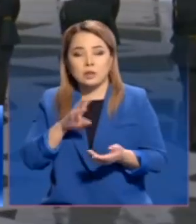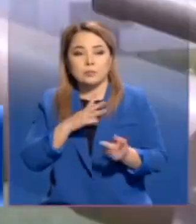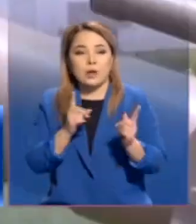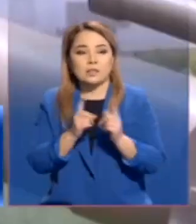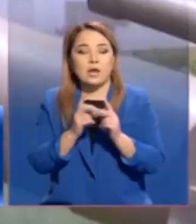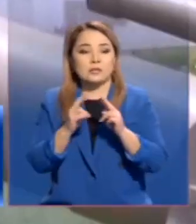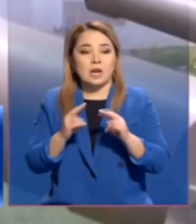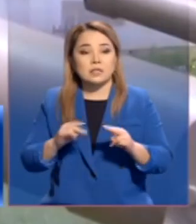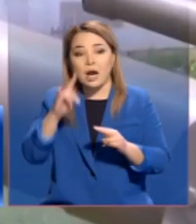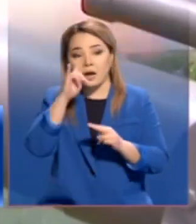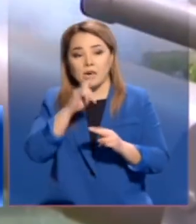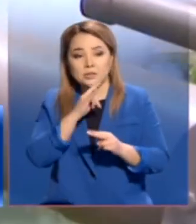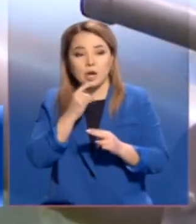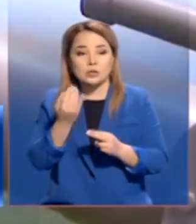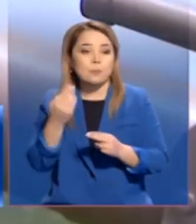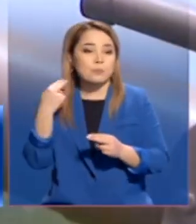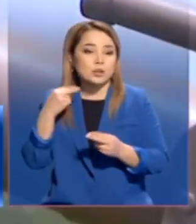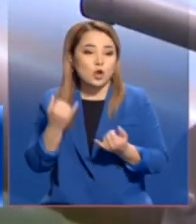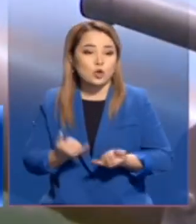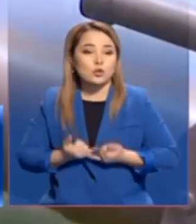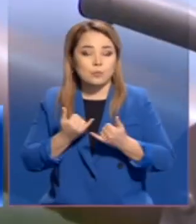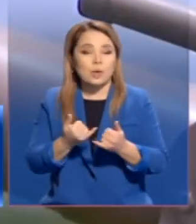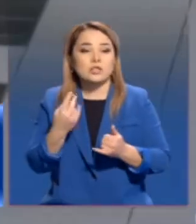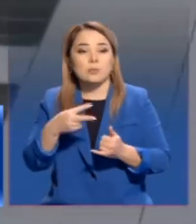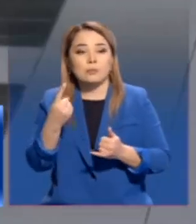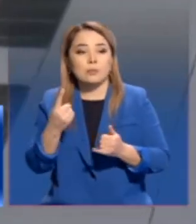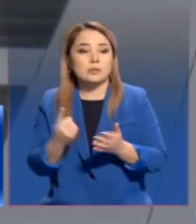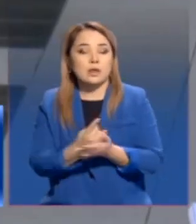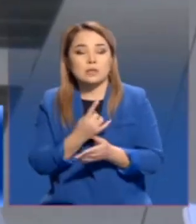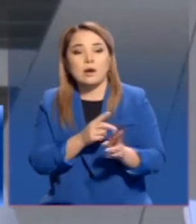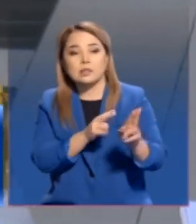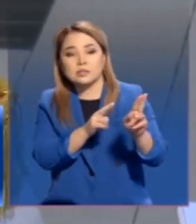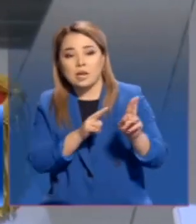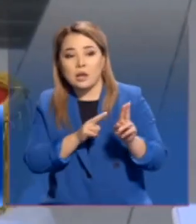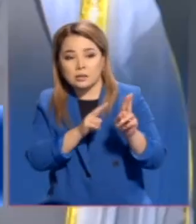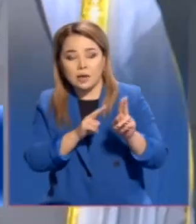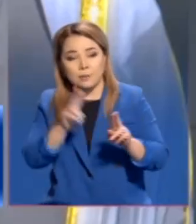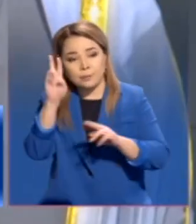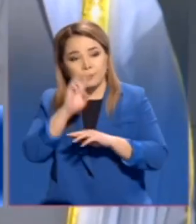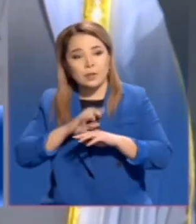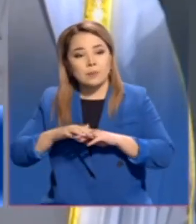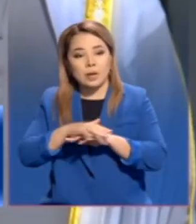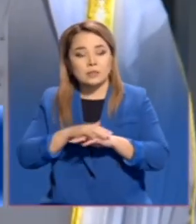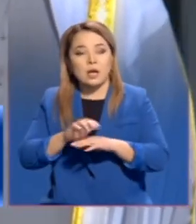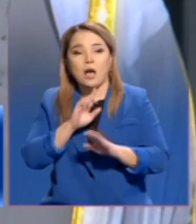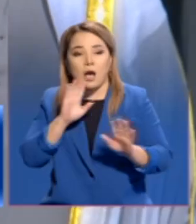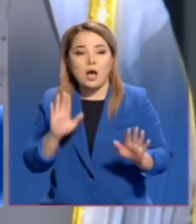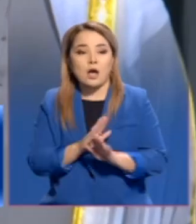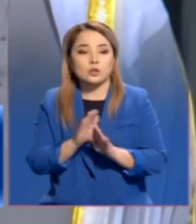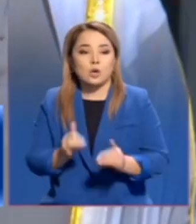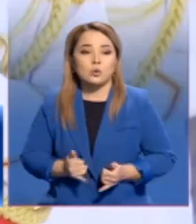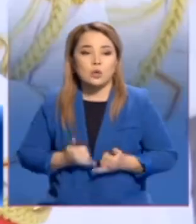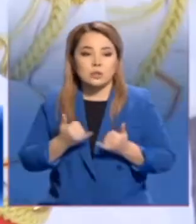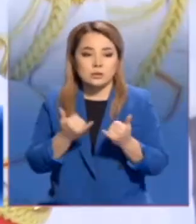алды. Қазақстан президентінің құрметіне 21 рет зеңбіректен оқ атылып, мемлекеттік әнұран орындалды.